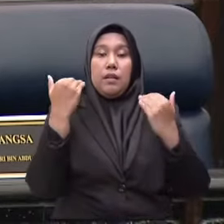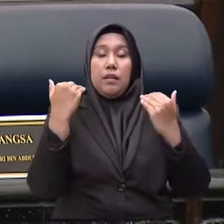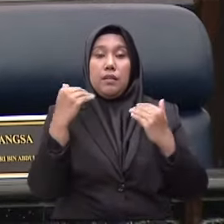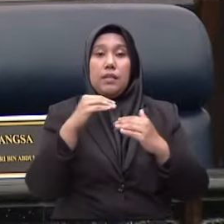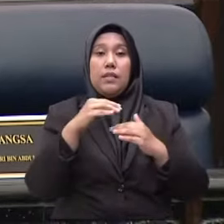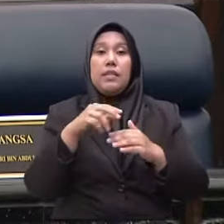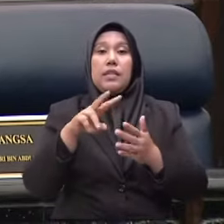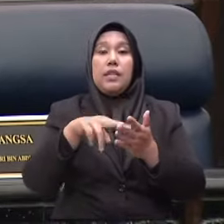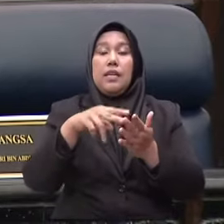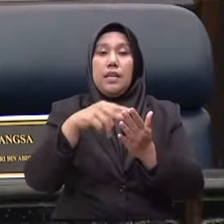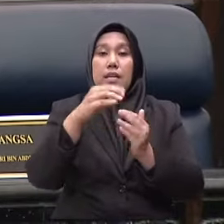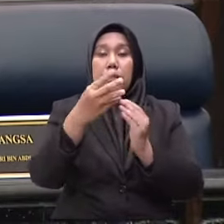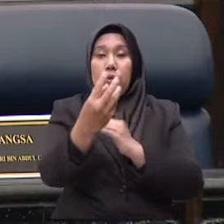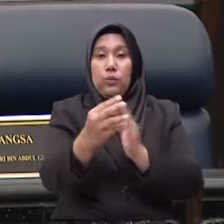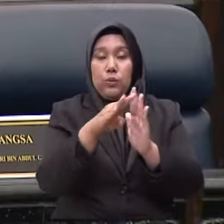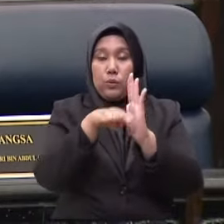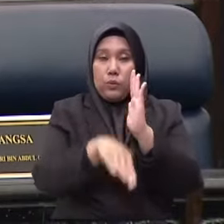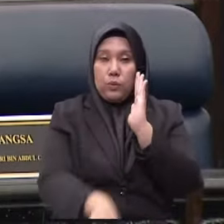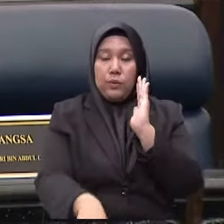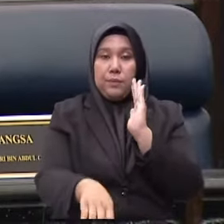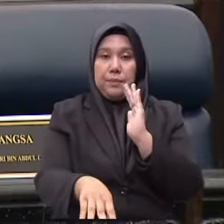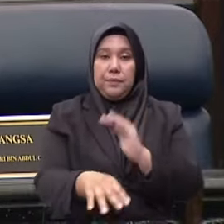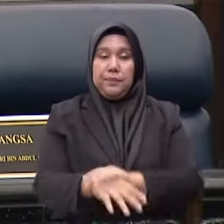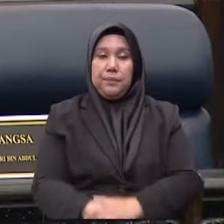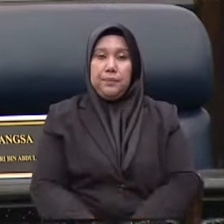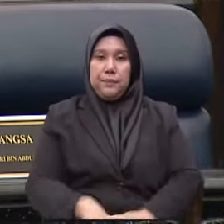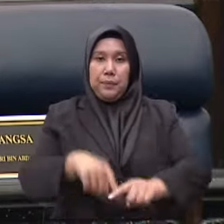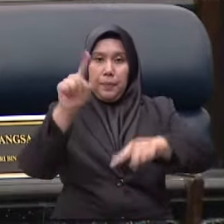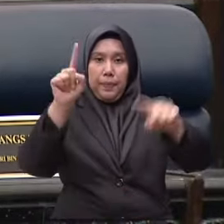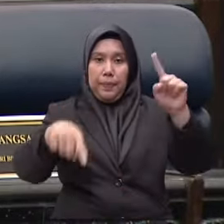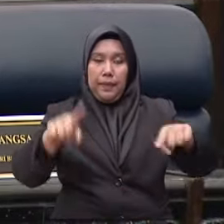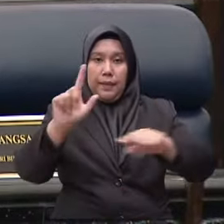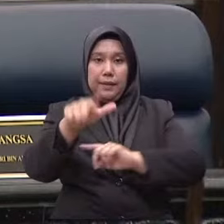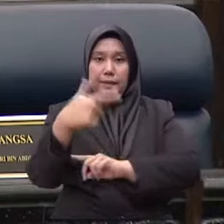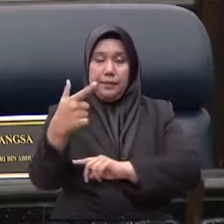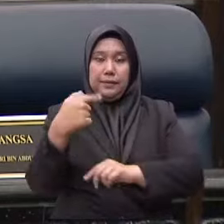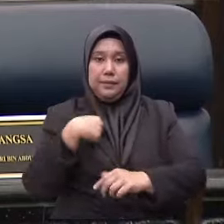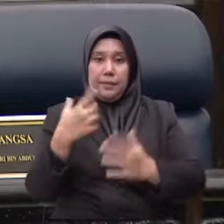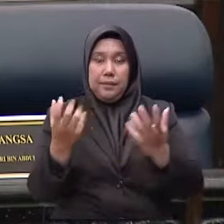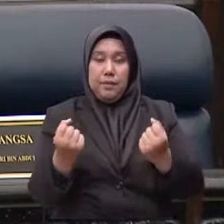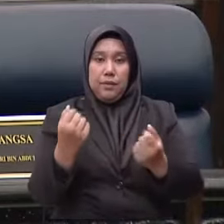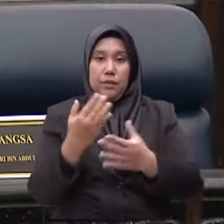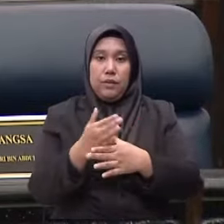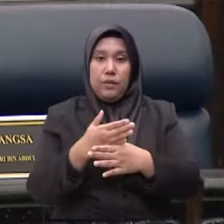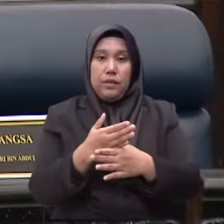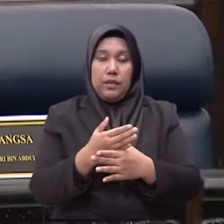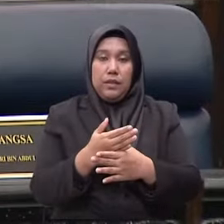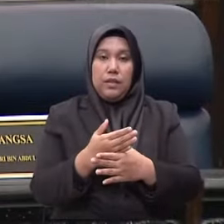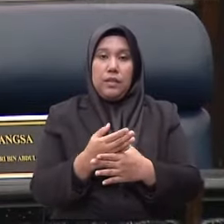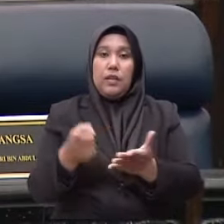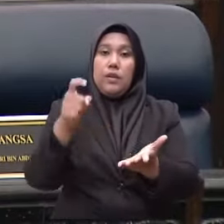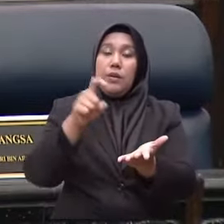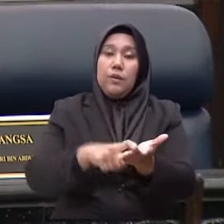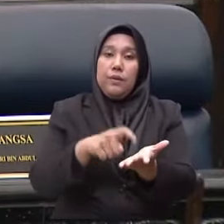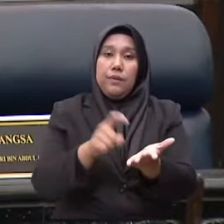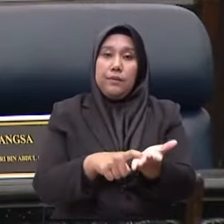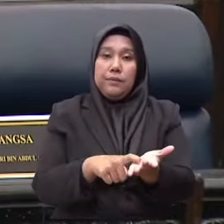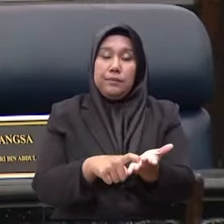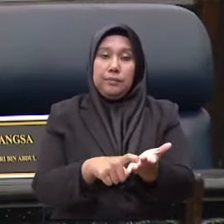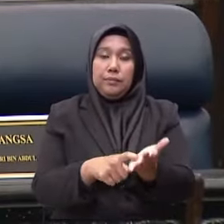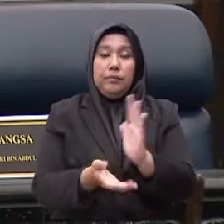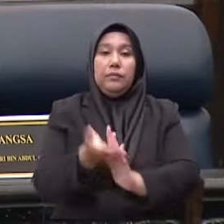iitu 3.4% statistik lain Saya nak kongsiah hutang meningkat 1.5